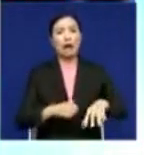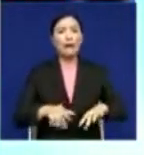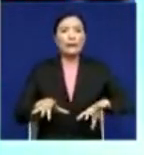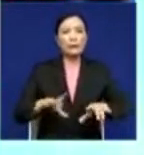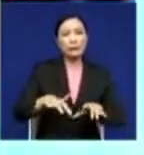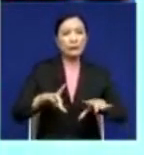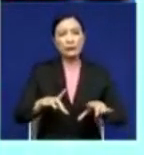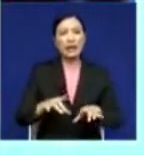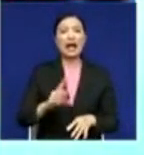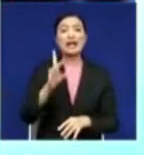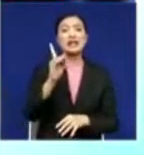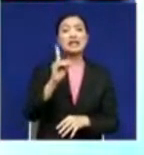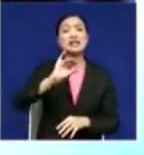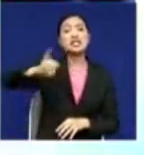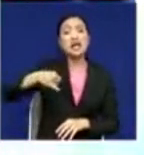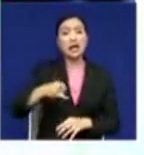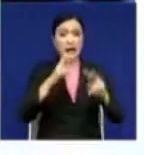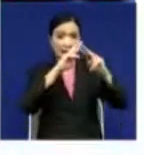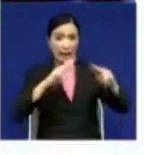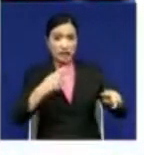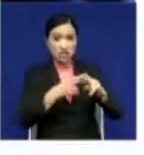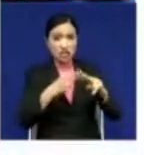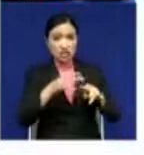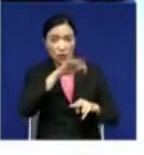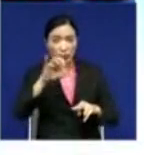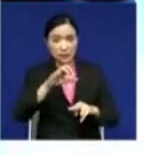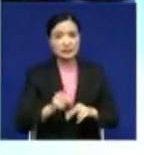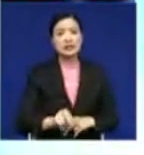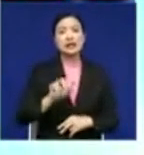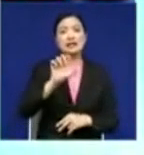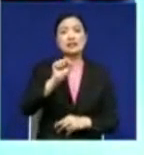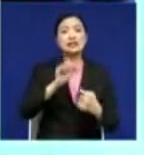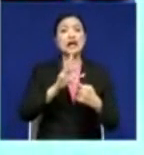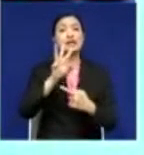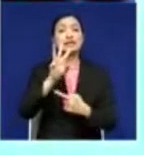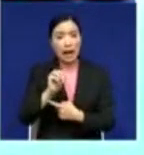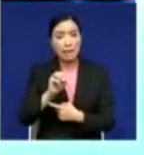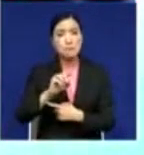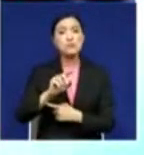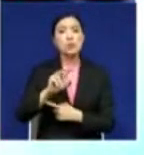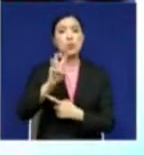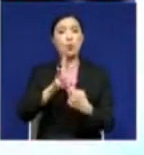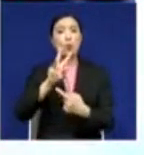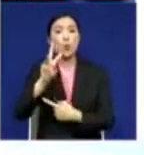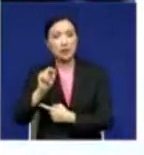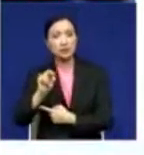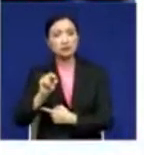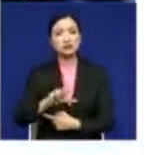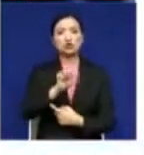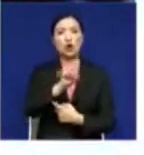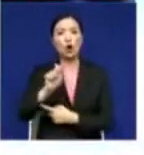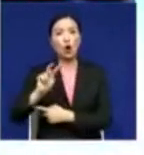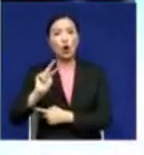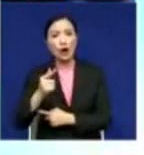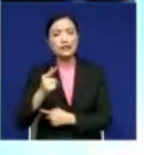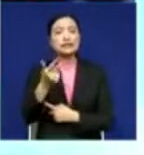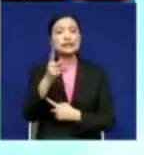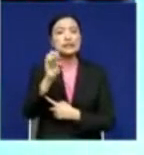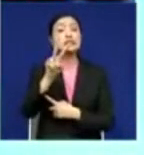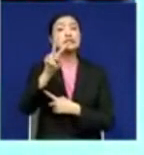อยู่ที่ร้าน3วัน2คืนสาขาถนนพระราม5ในช่วงเวลา 22:00